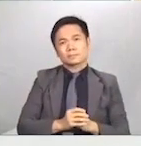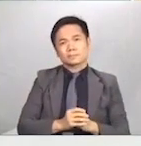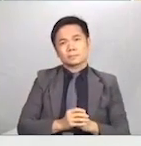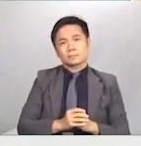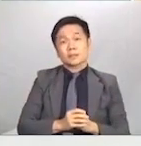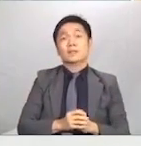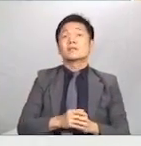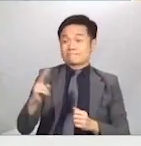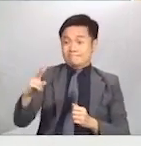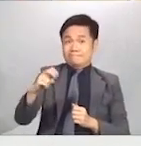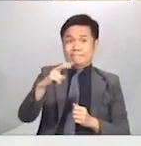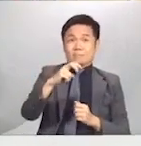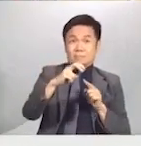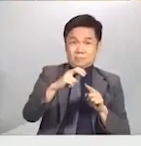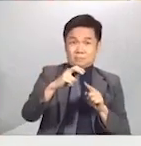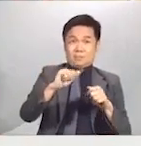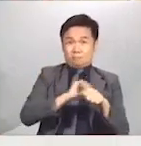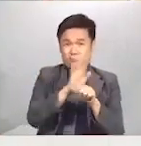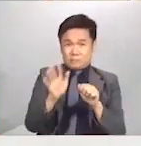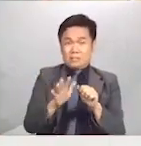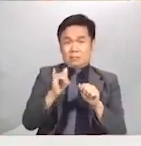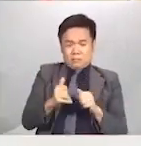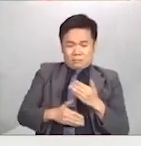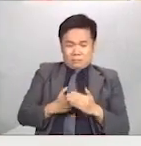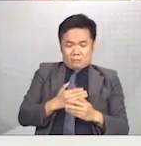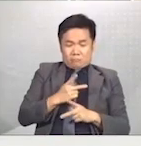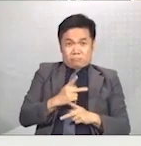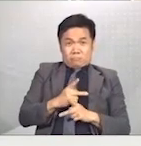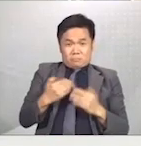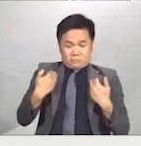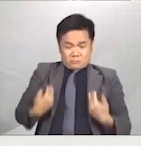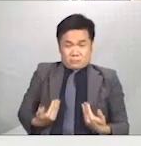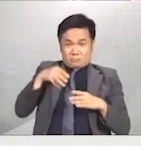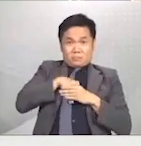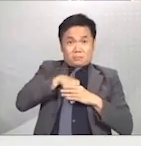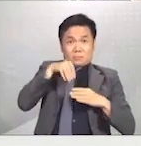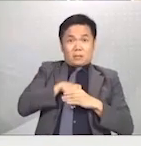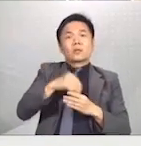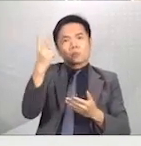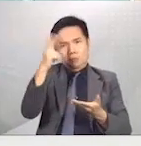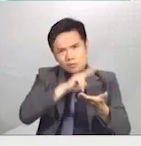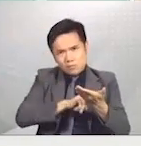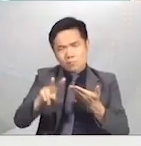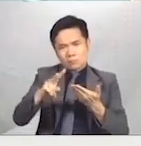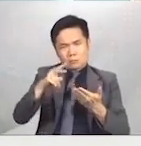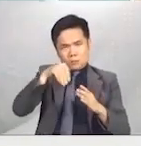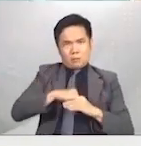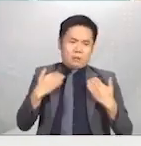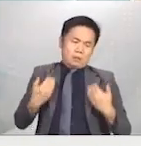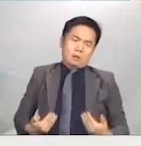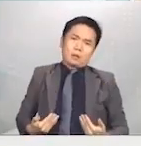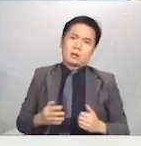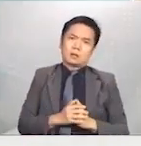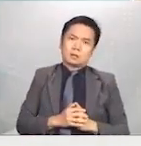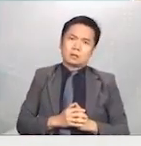Inilah COVID-19 ini mempunyai hayat inkubasi ataupun incubation 2 minggu. Terdapat